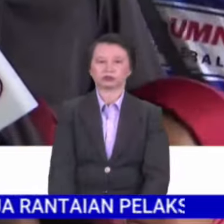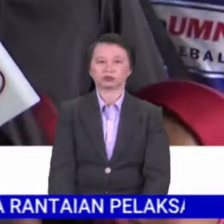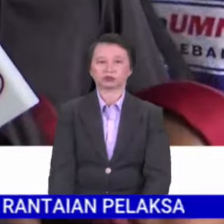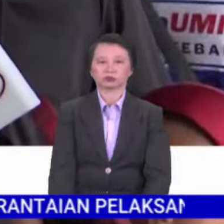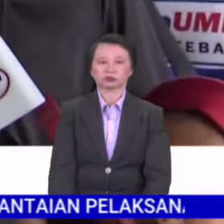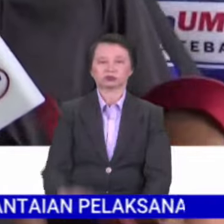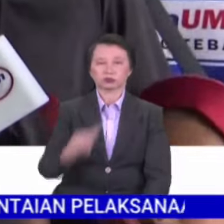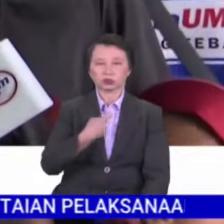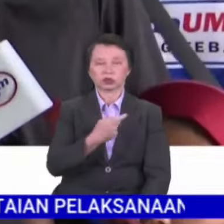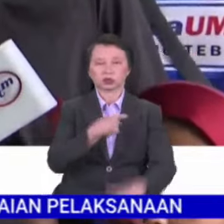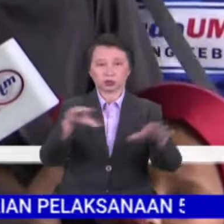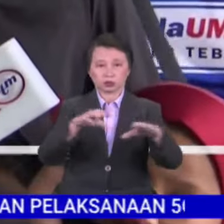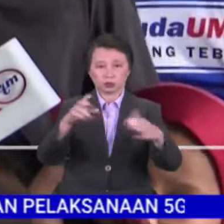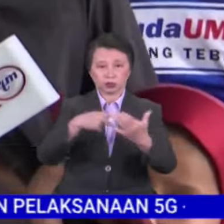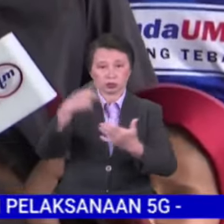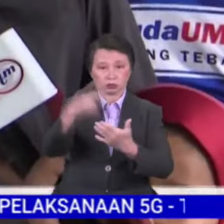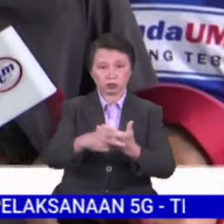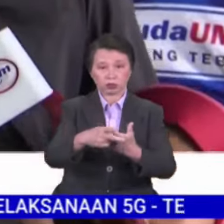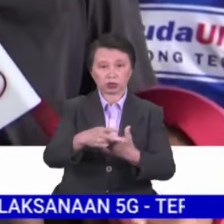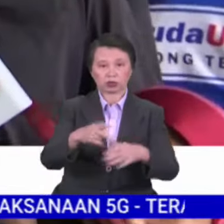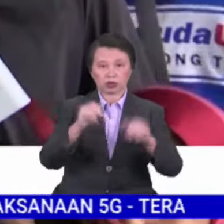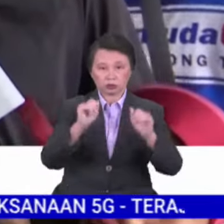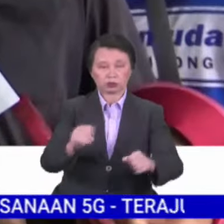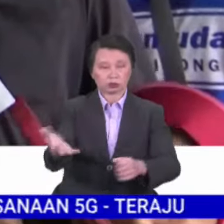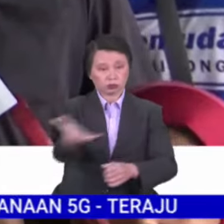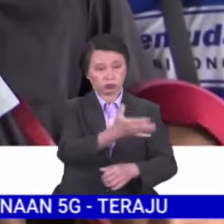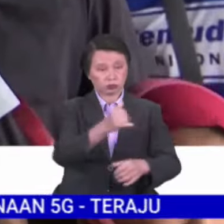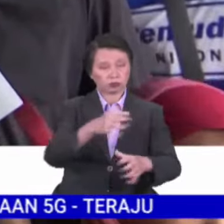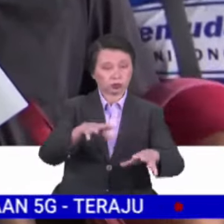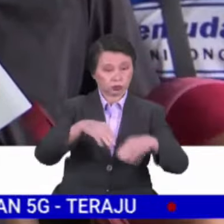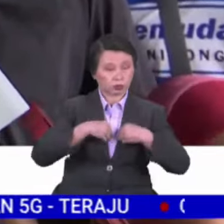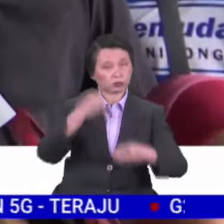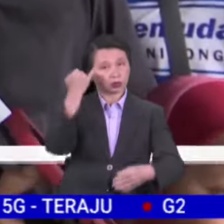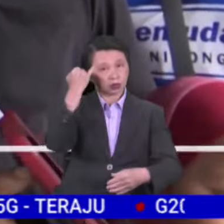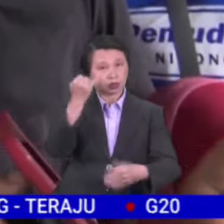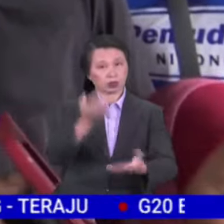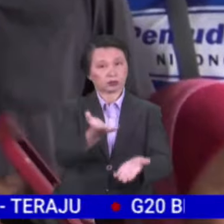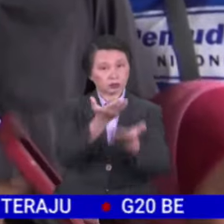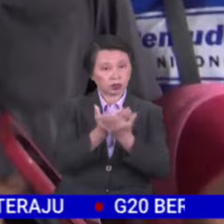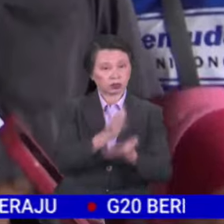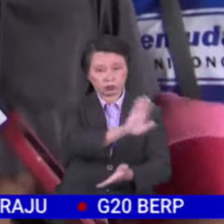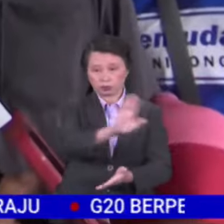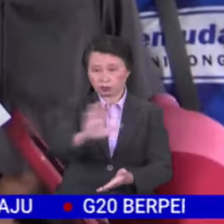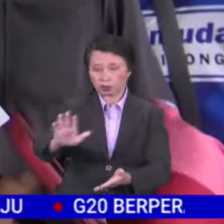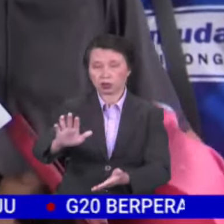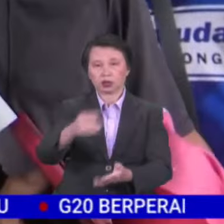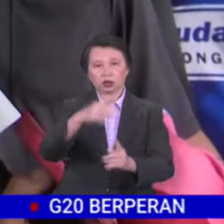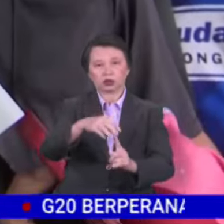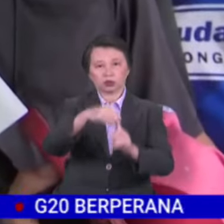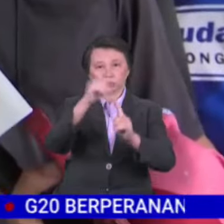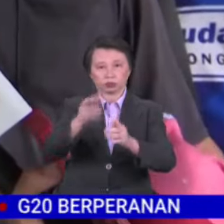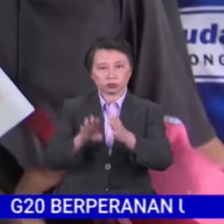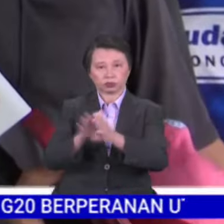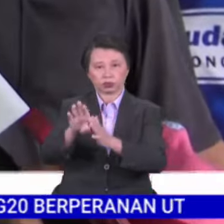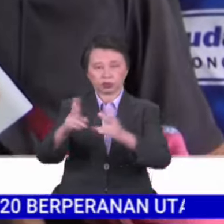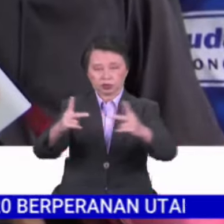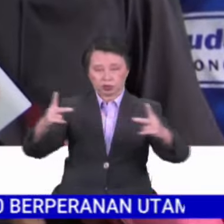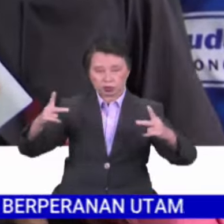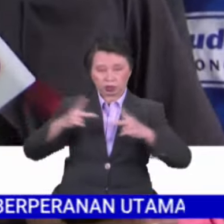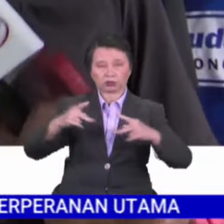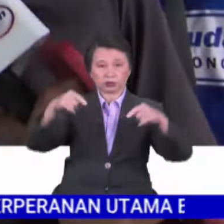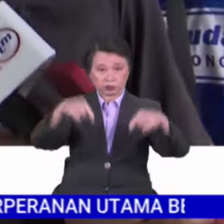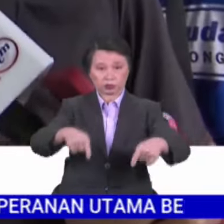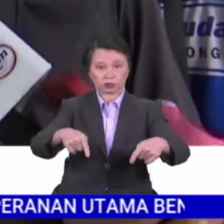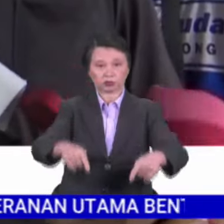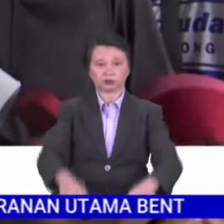Keluar kita buat program ni dan sekurang-kurangnya kita boleh menerima pandangan dan juga saranan daripada mereka lah, khususnya untuk membangunkan di kawasan Parlimen Nibong Tebal